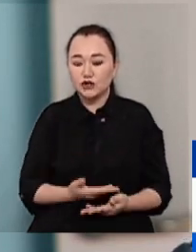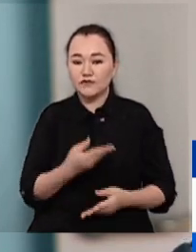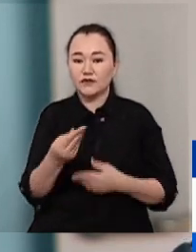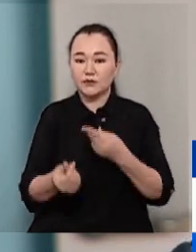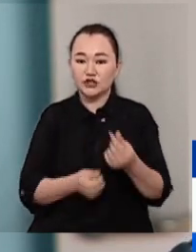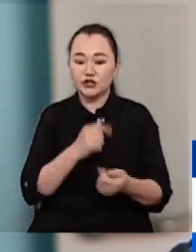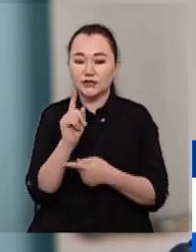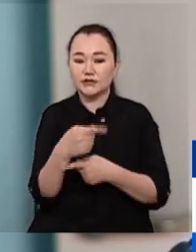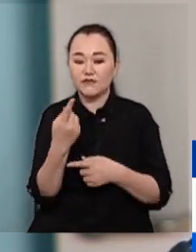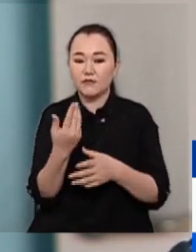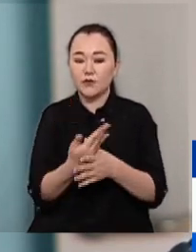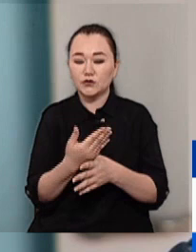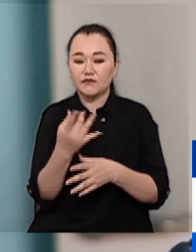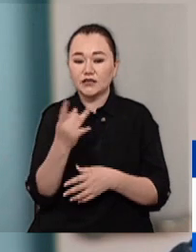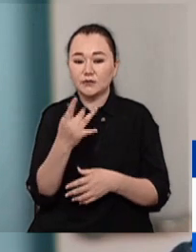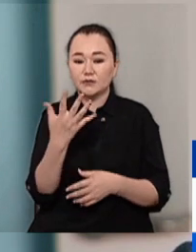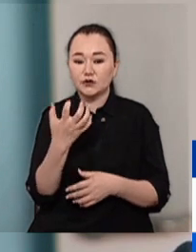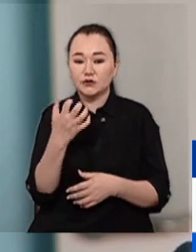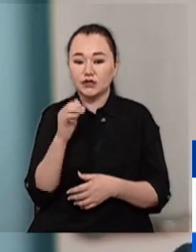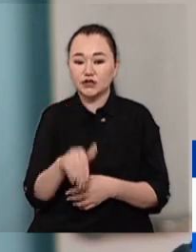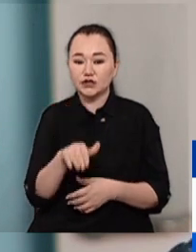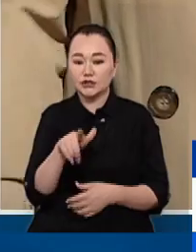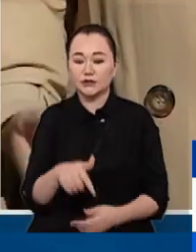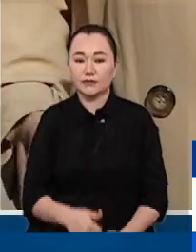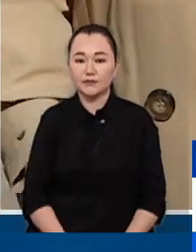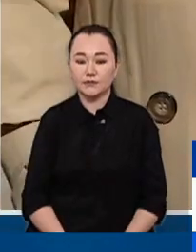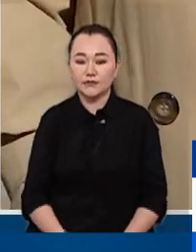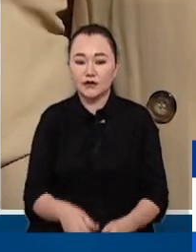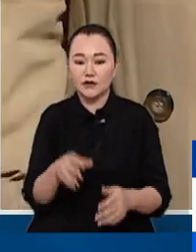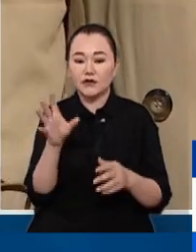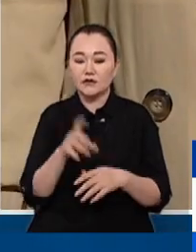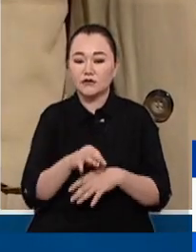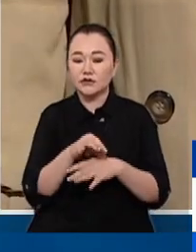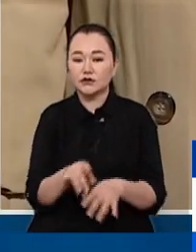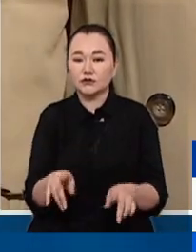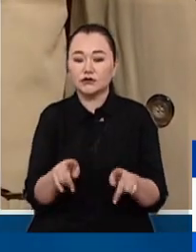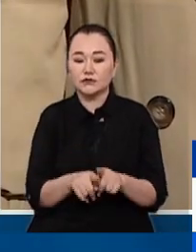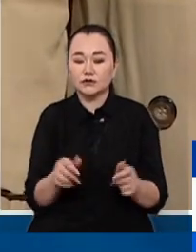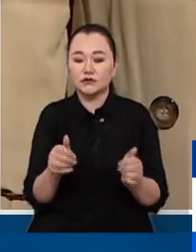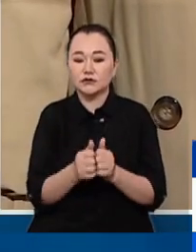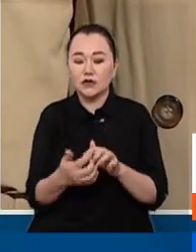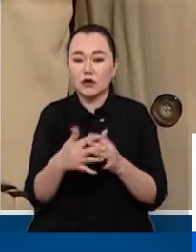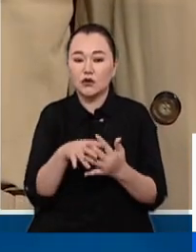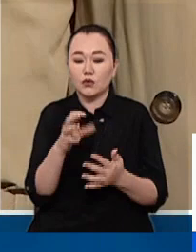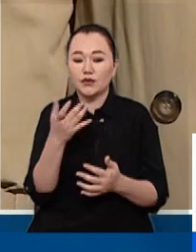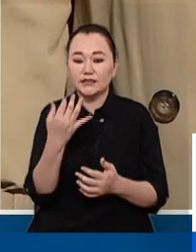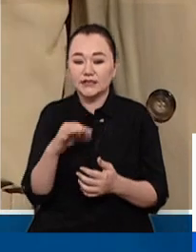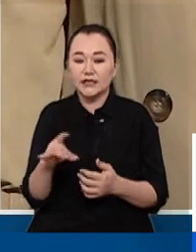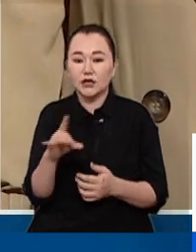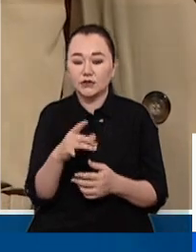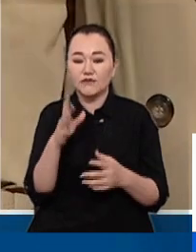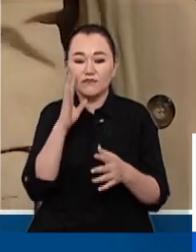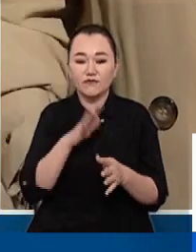выплачивается единовременная помощь в размере 500 тысяч тенге. В Кобде, так же, как и в соседнем Уилском районе, где